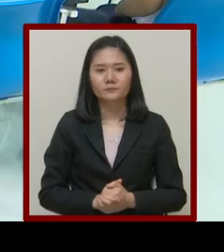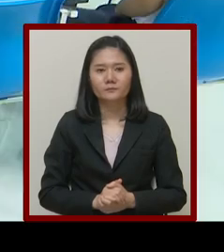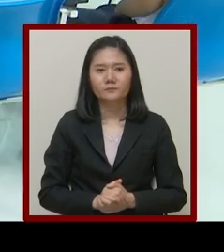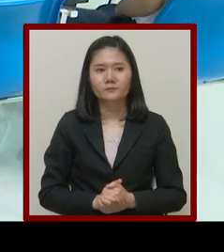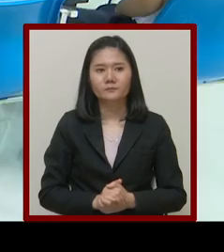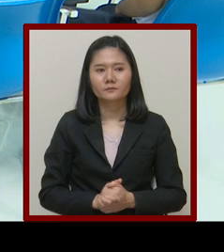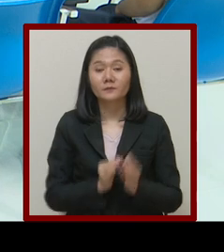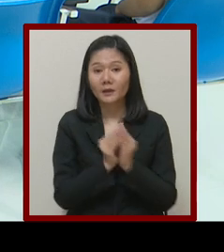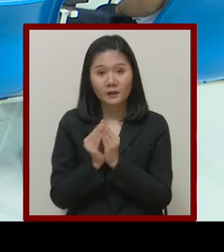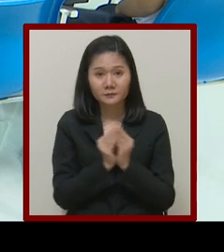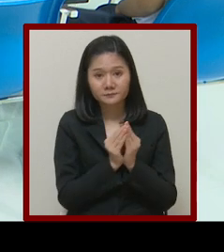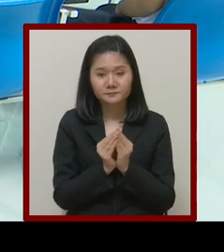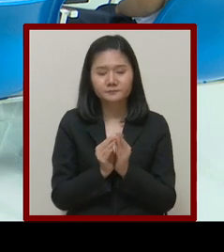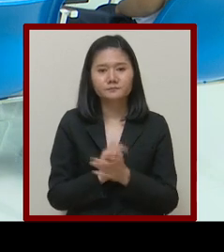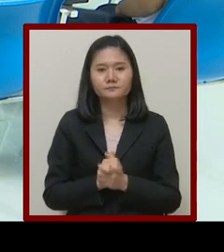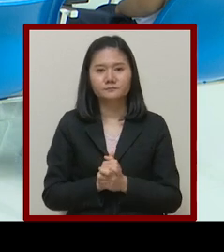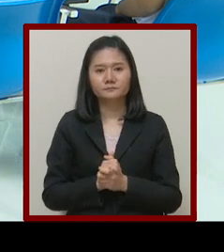ค่ะอาหารสมุนไพรนะคะ